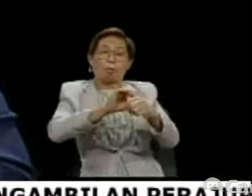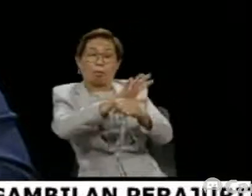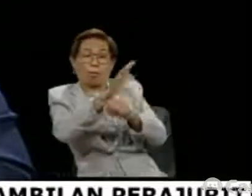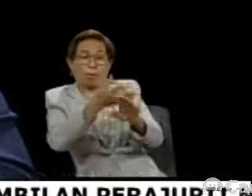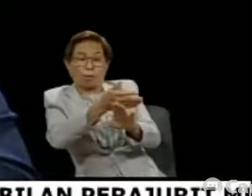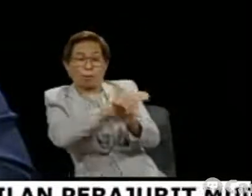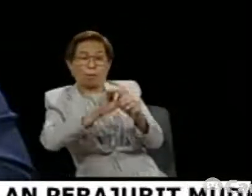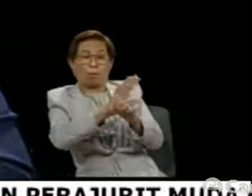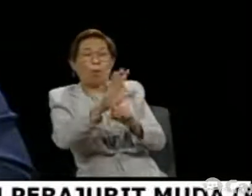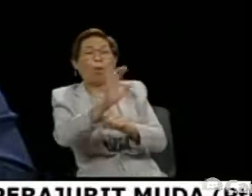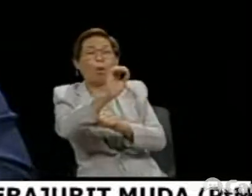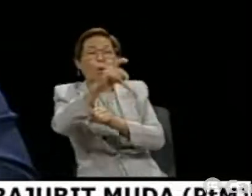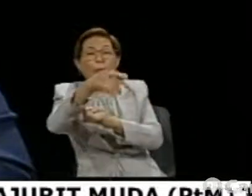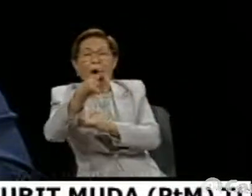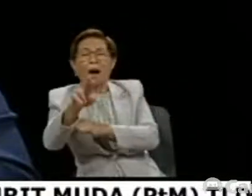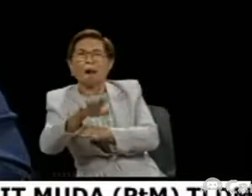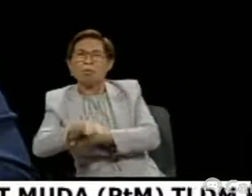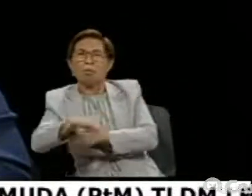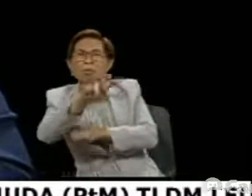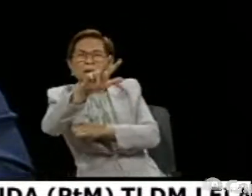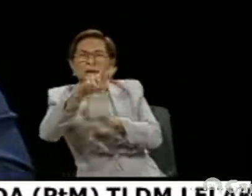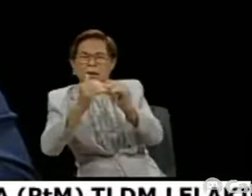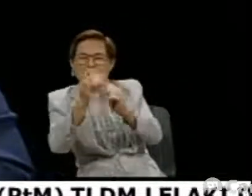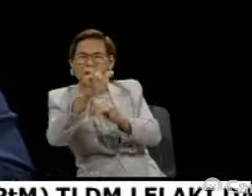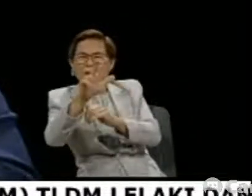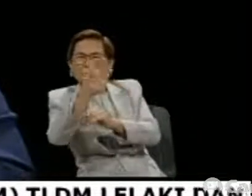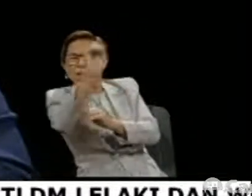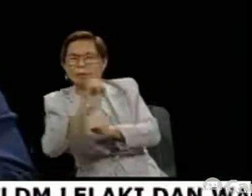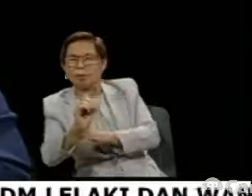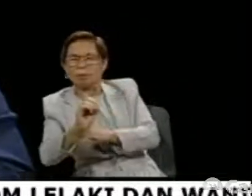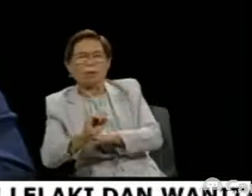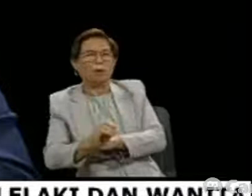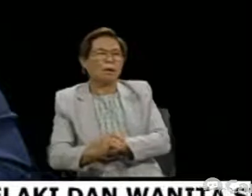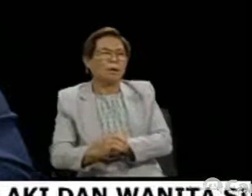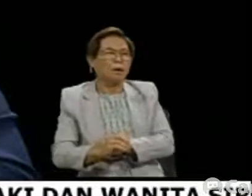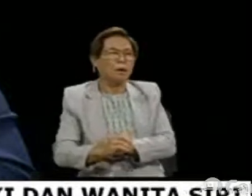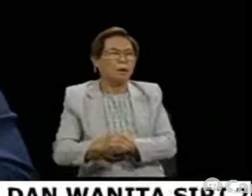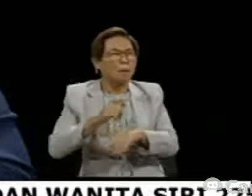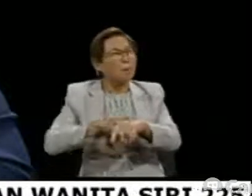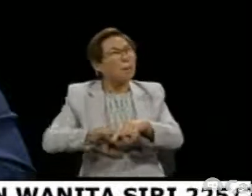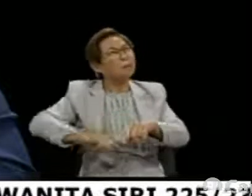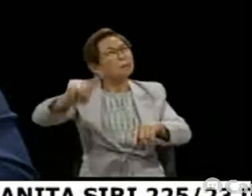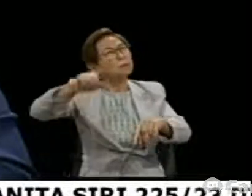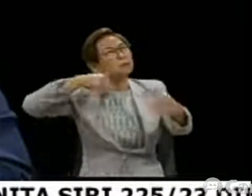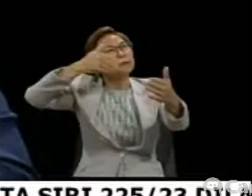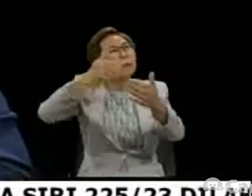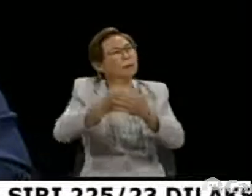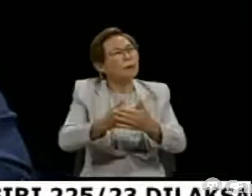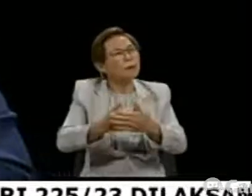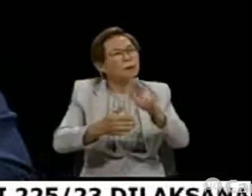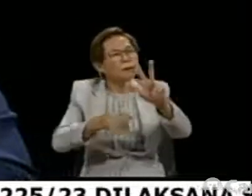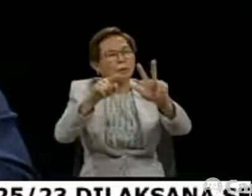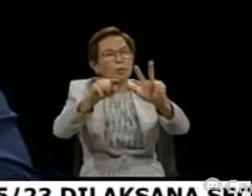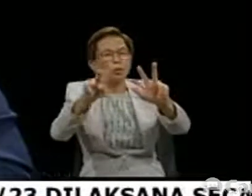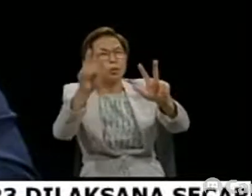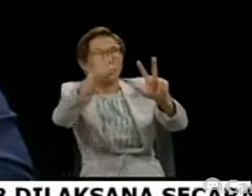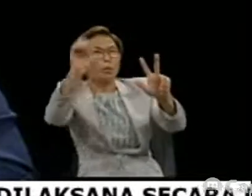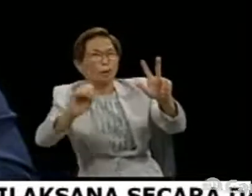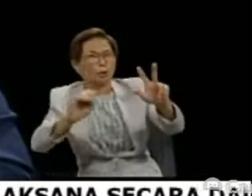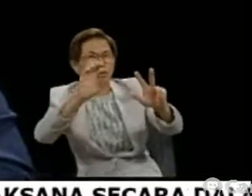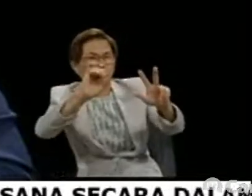kadaop ia sebenarnya telah lebih 311 pada masa satu pada satu masa depan sudah tinggi Pandu 500